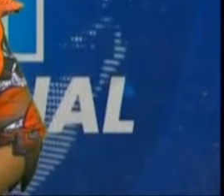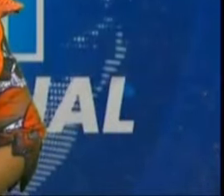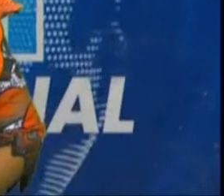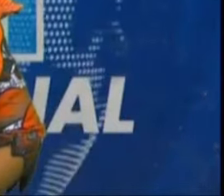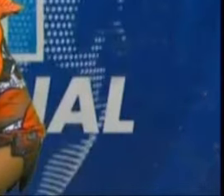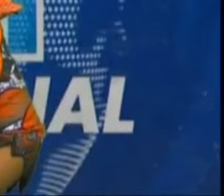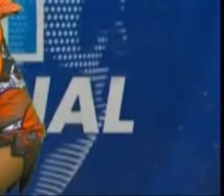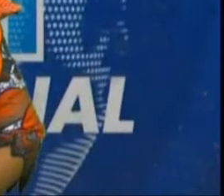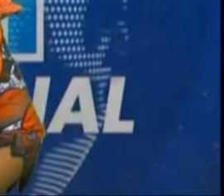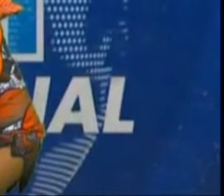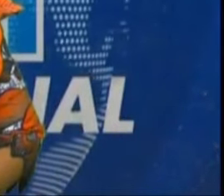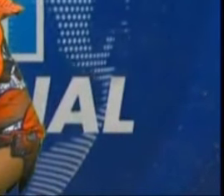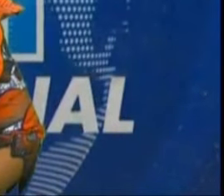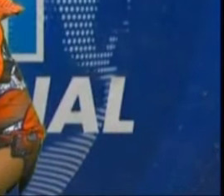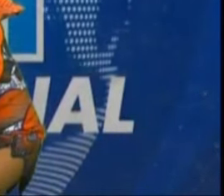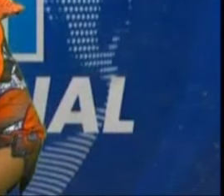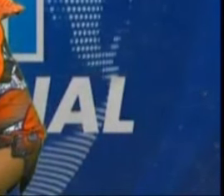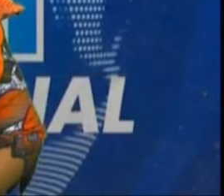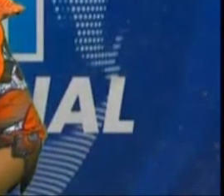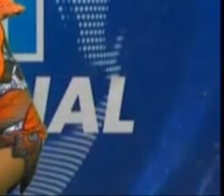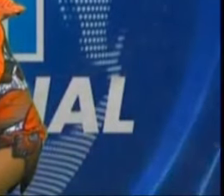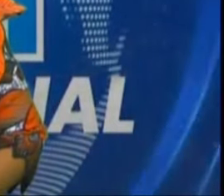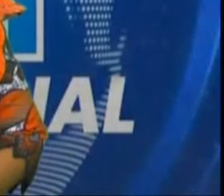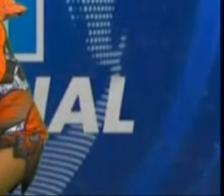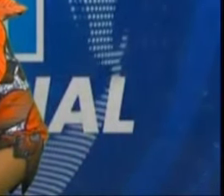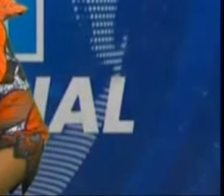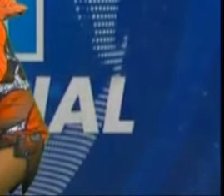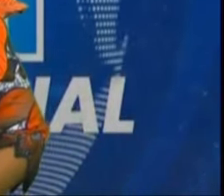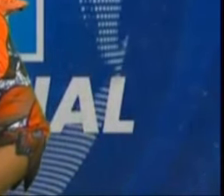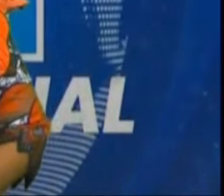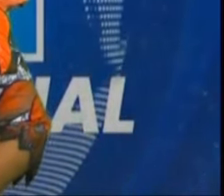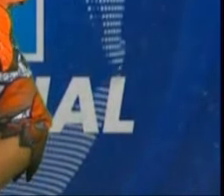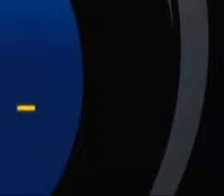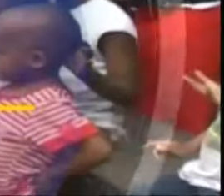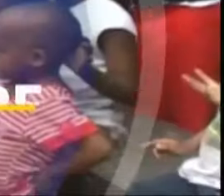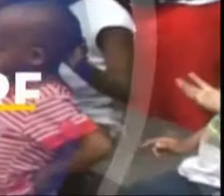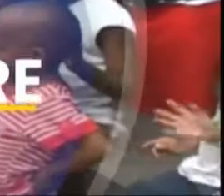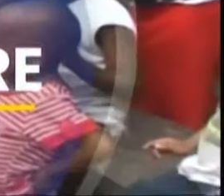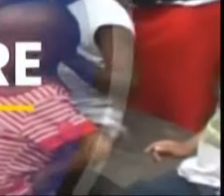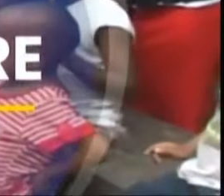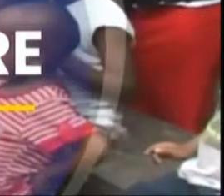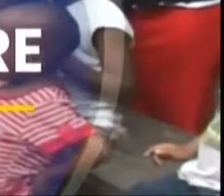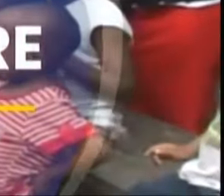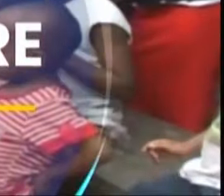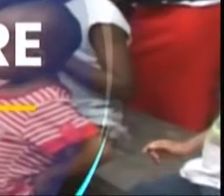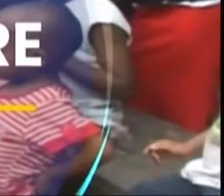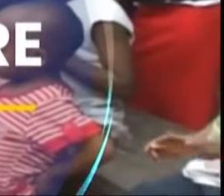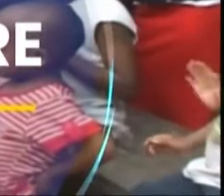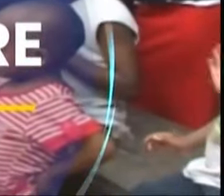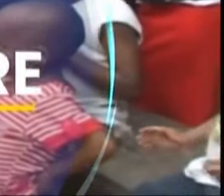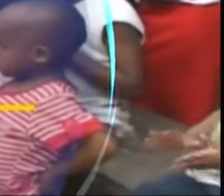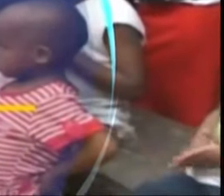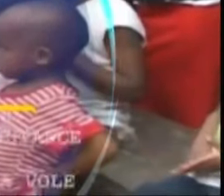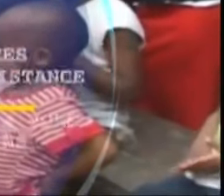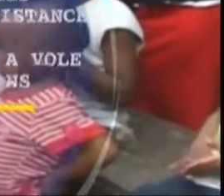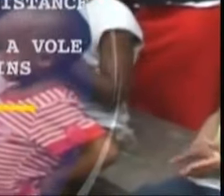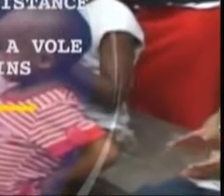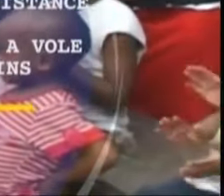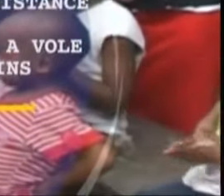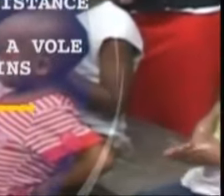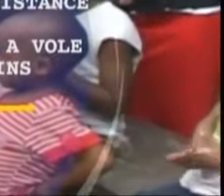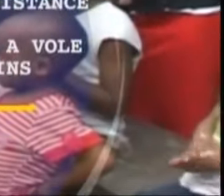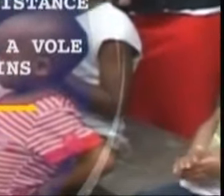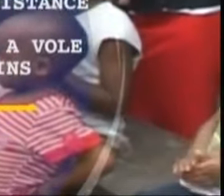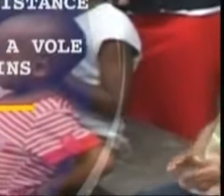Il est 20h, c'est l'heure de vous informer. Voici les titres de l'actualité de ce samedi 24 février. Des enfants orphelins victimes de